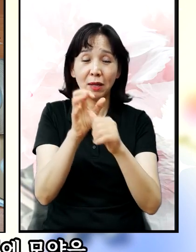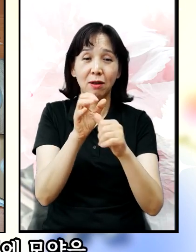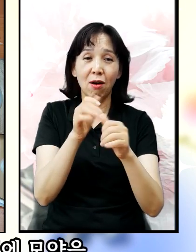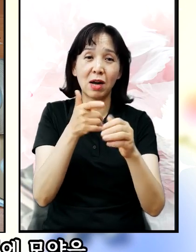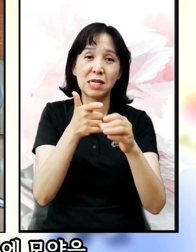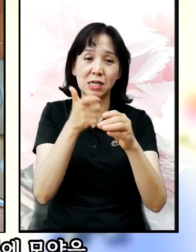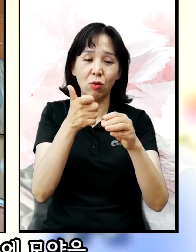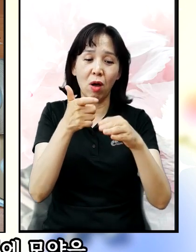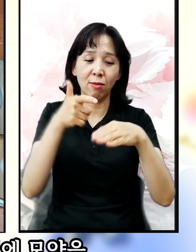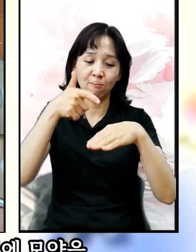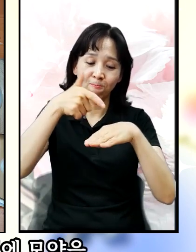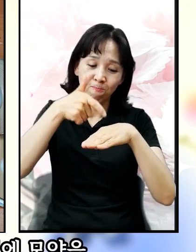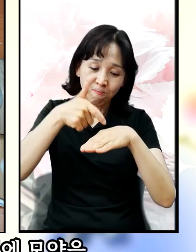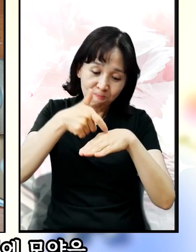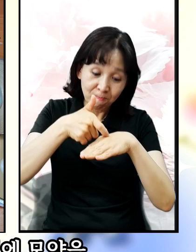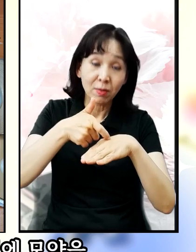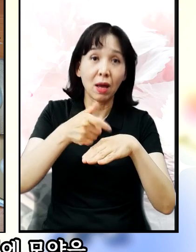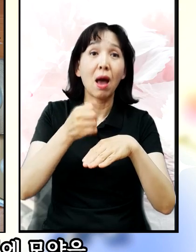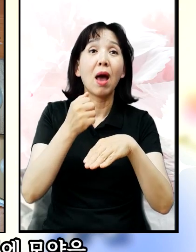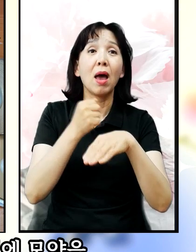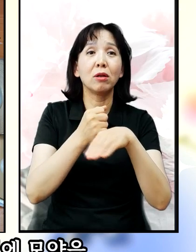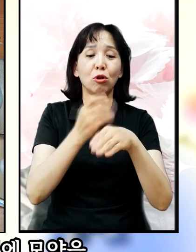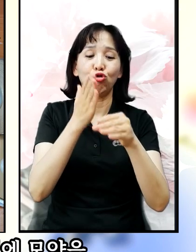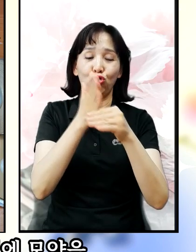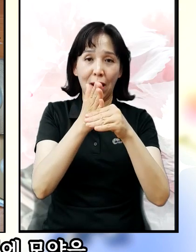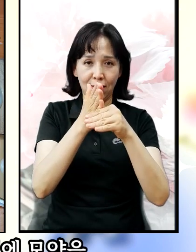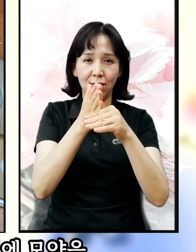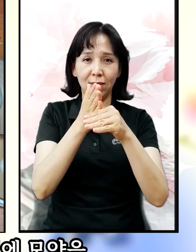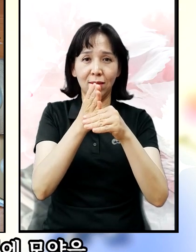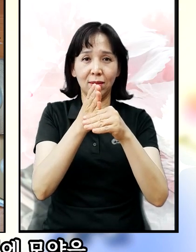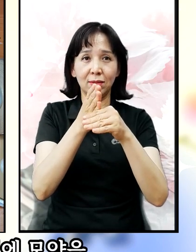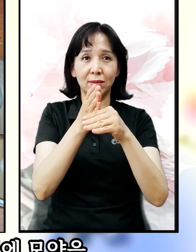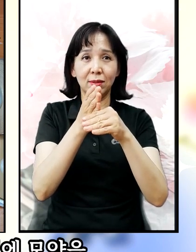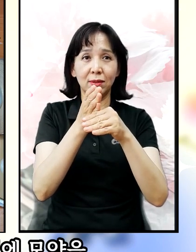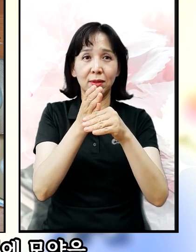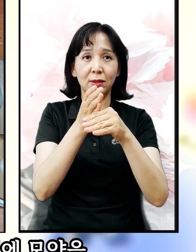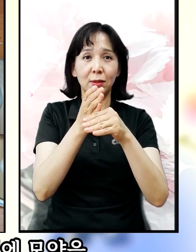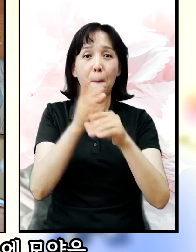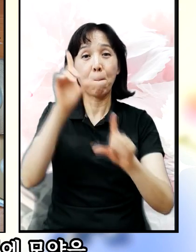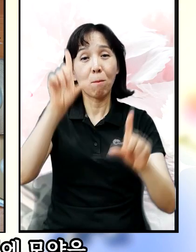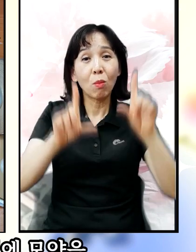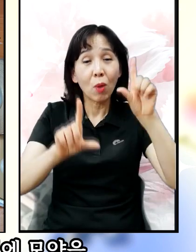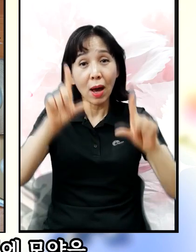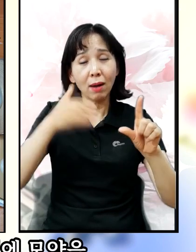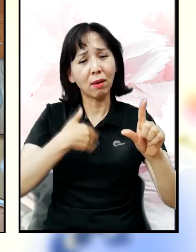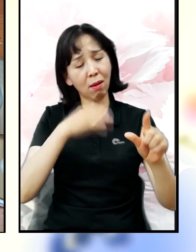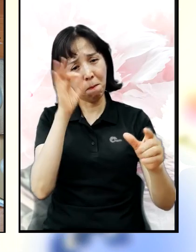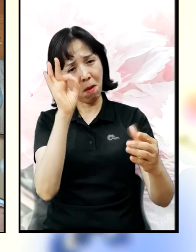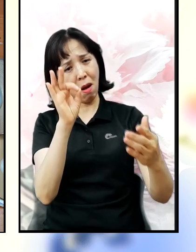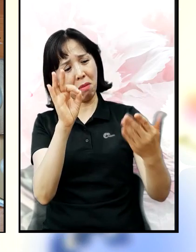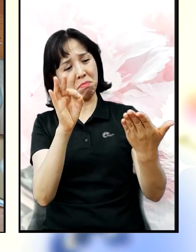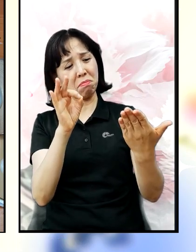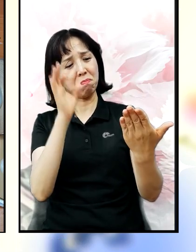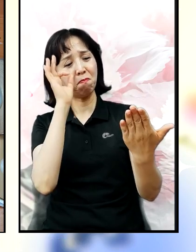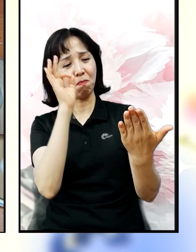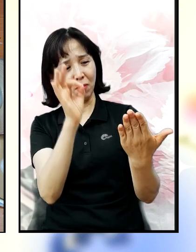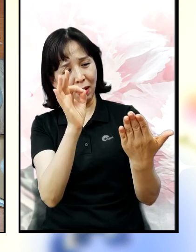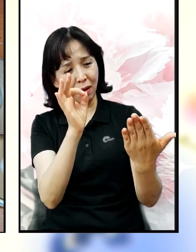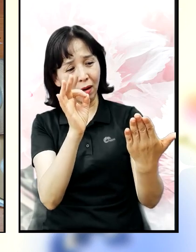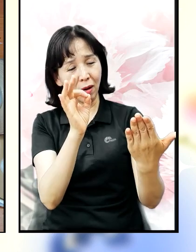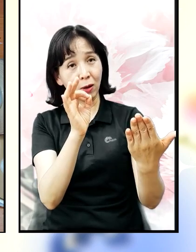얘도 글루건을 살짝 묻혀서 제일 중심에 모양을 내가 봤을